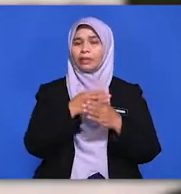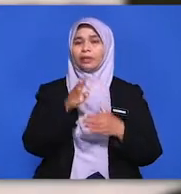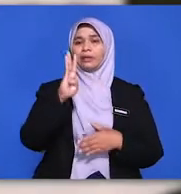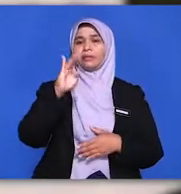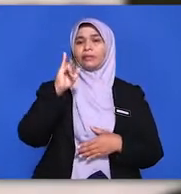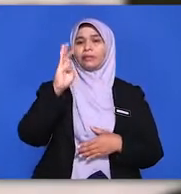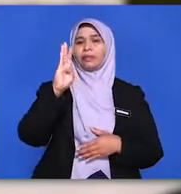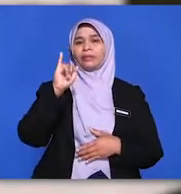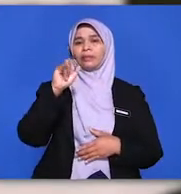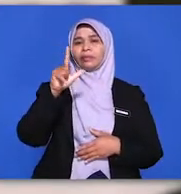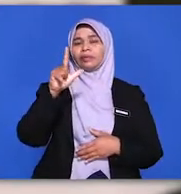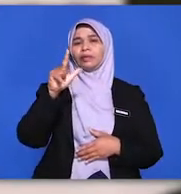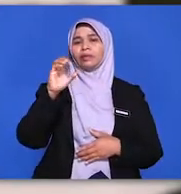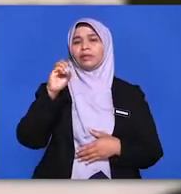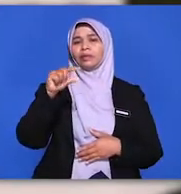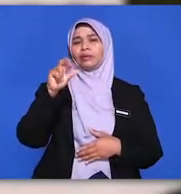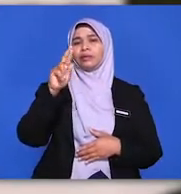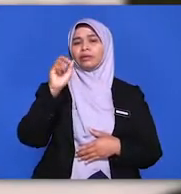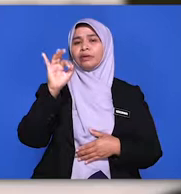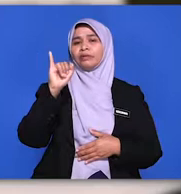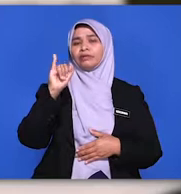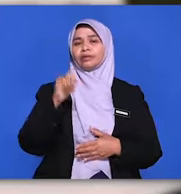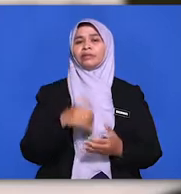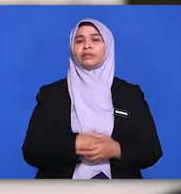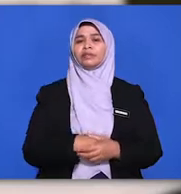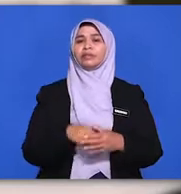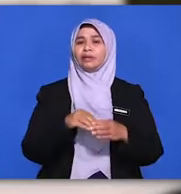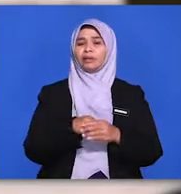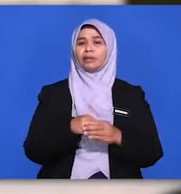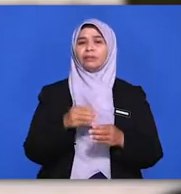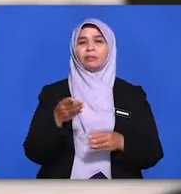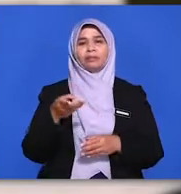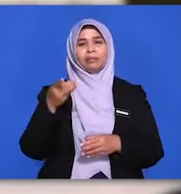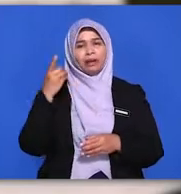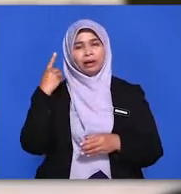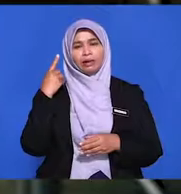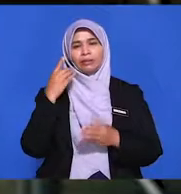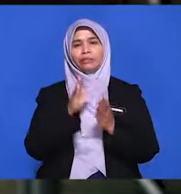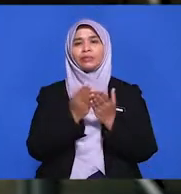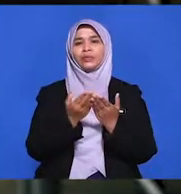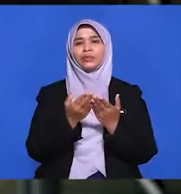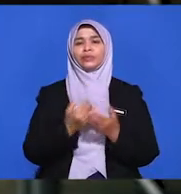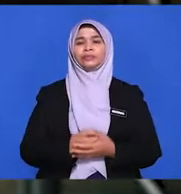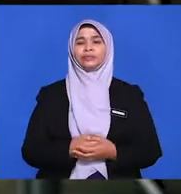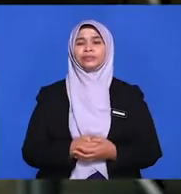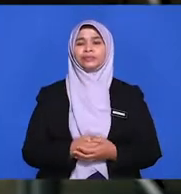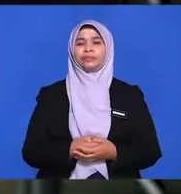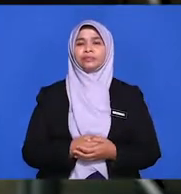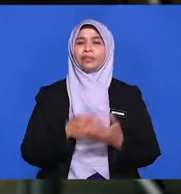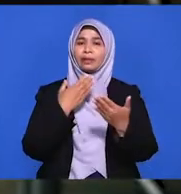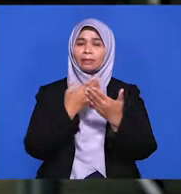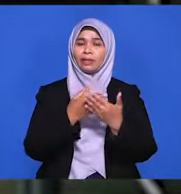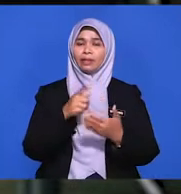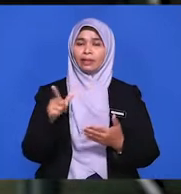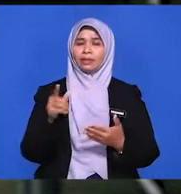bibliografi yang terdapat di dalam bahagian belakang buku atau dokumen? Baiklah,